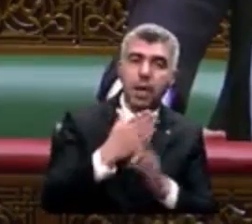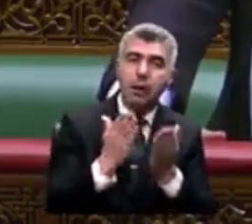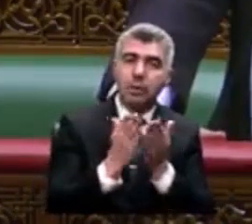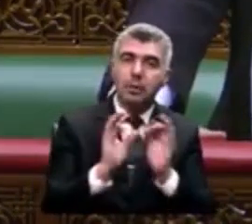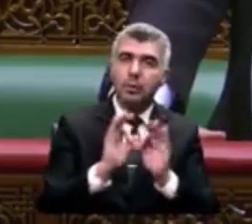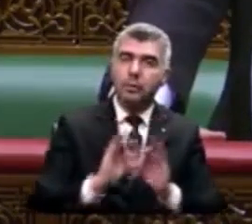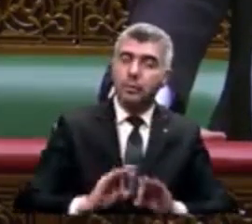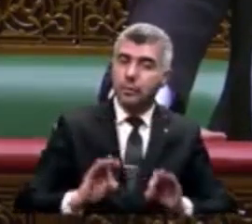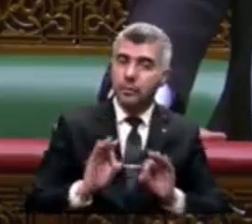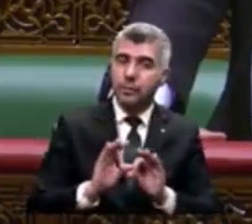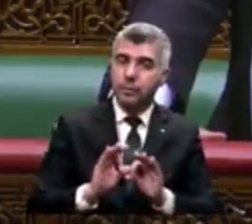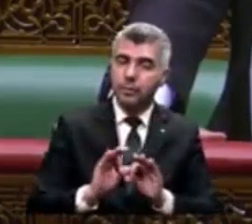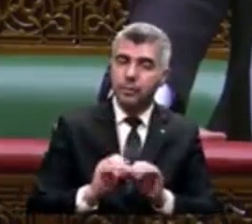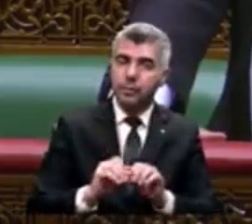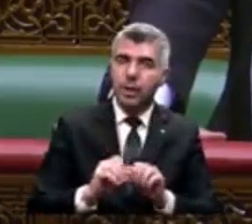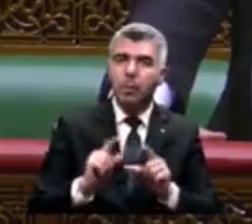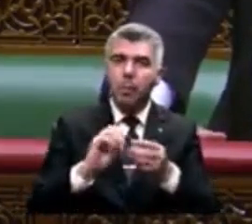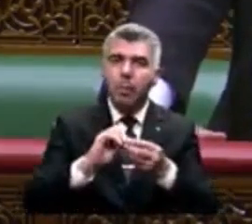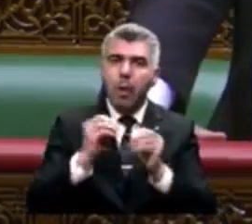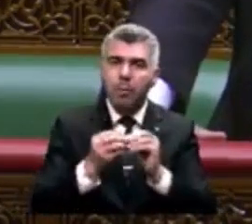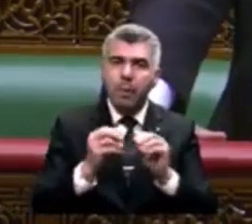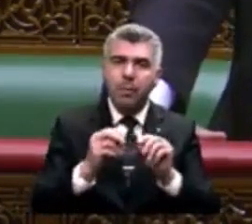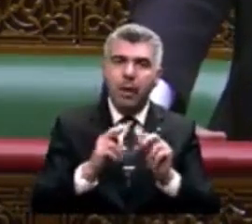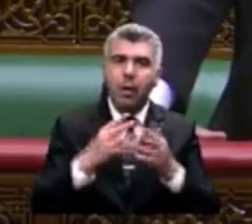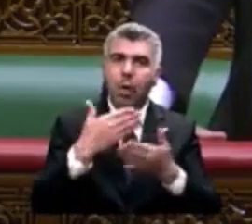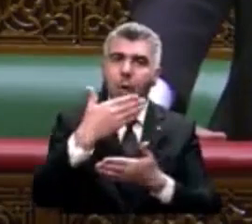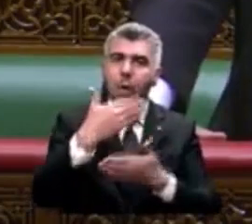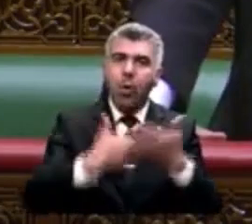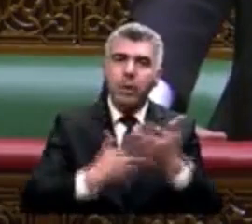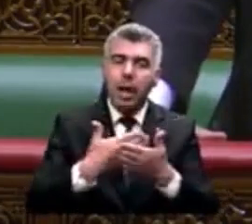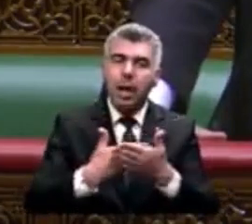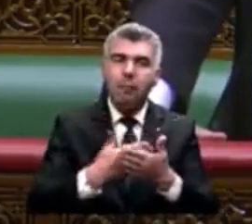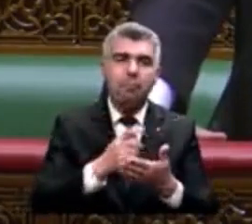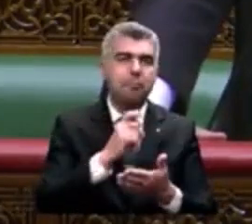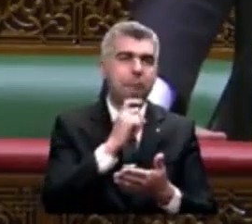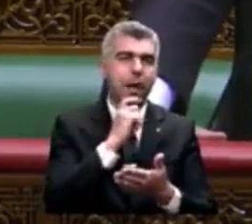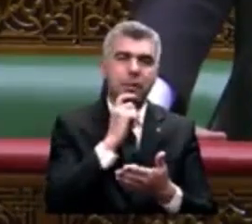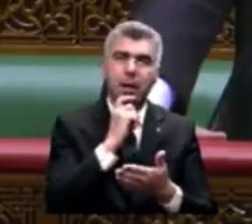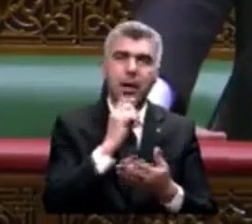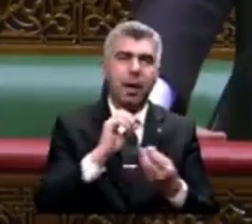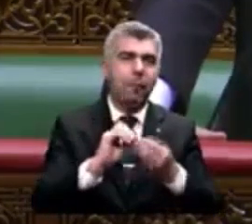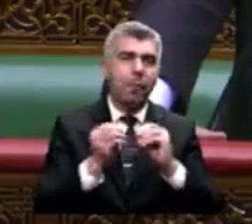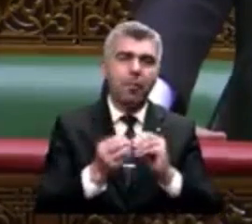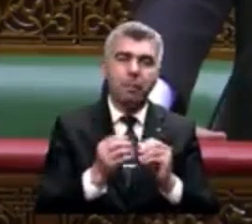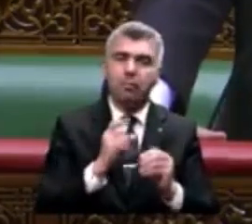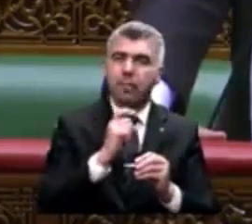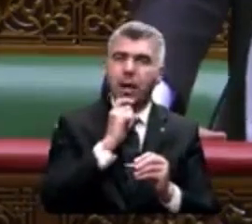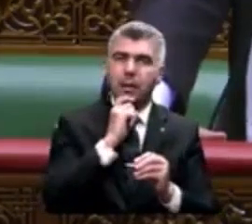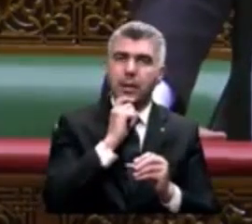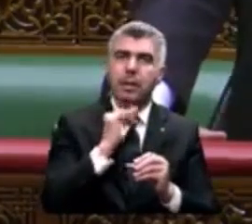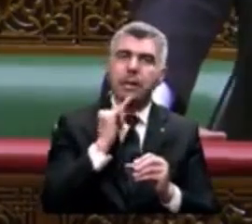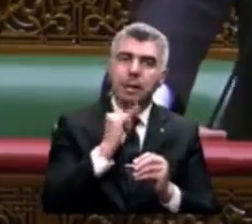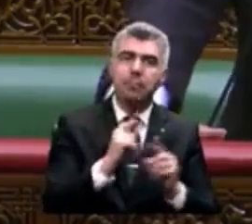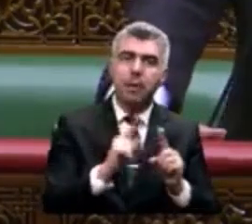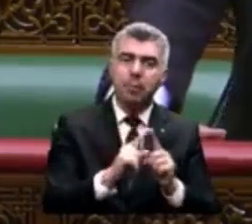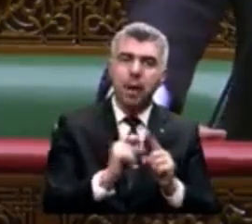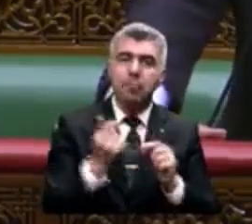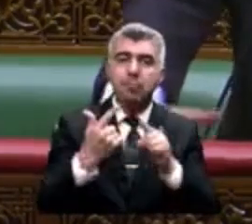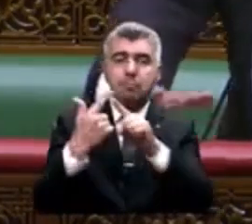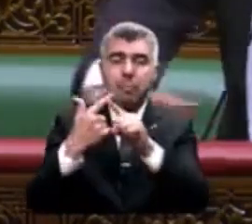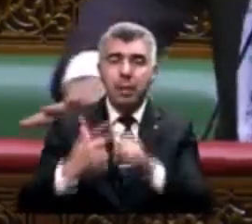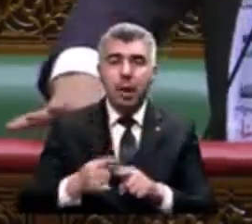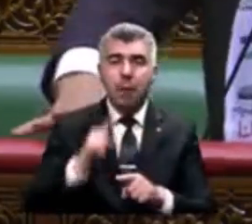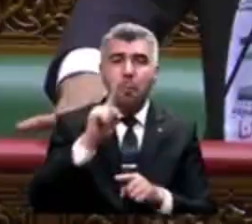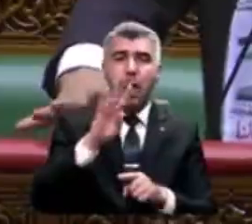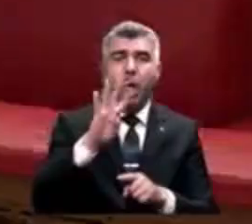قلتي حليتي المشكل ديال التعاقد، أنا كنعتقد باقي هذا المشكل ما تحلش سيد الوزير مازال، لأن خصهم مناصب مالية و 140 ألف